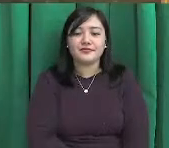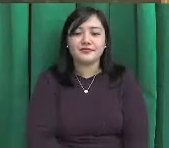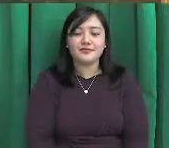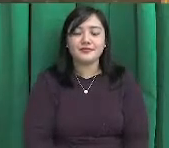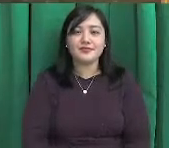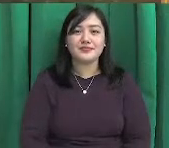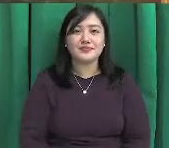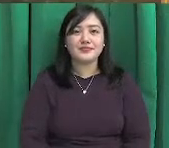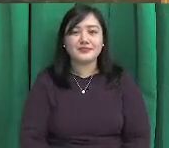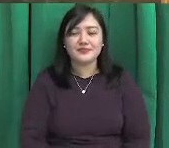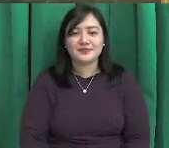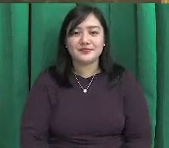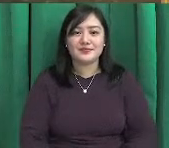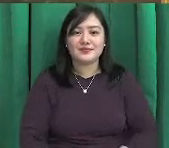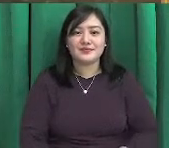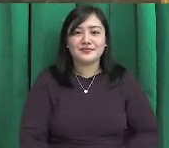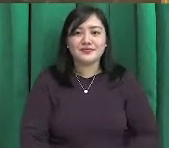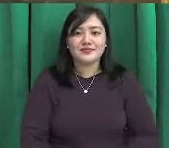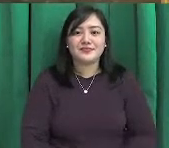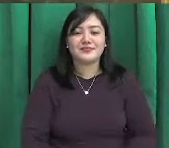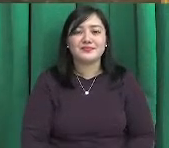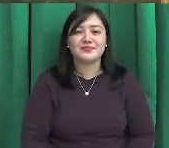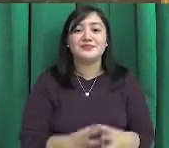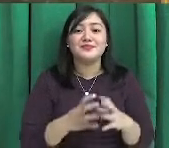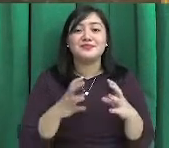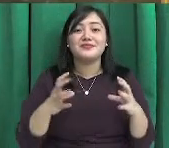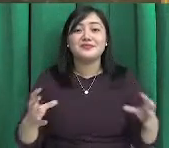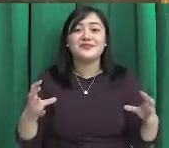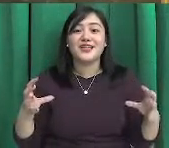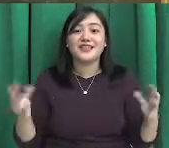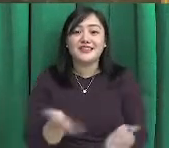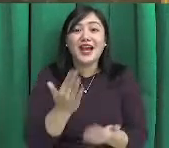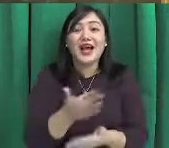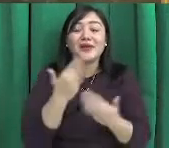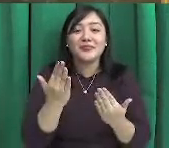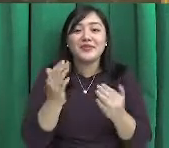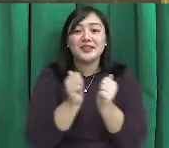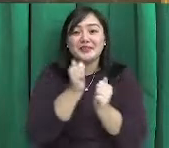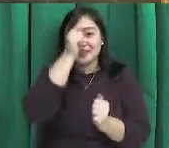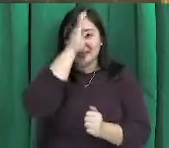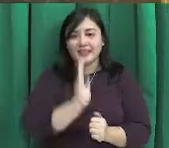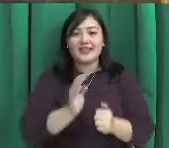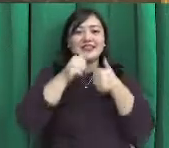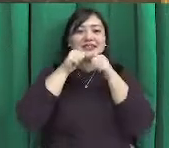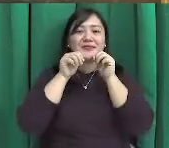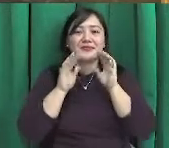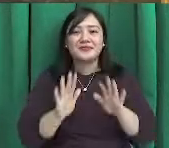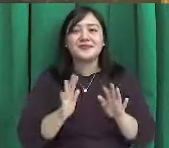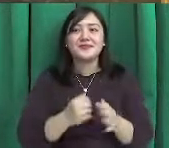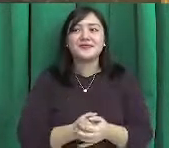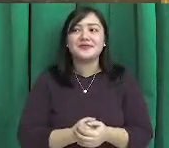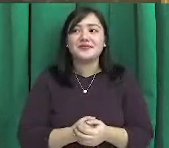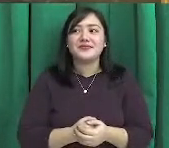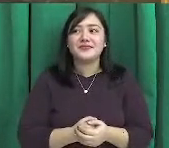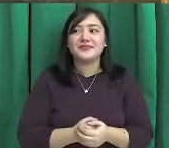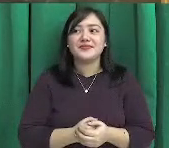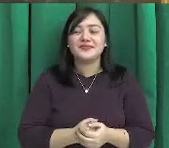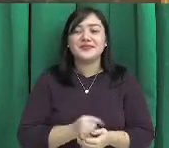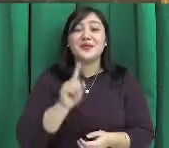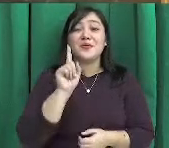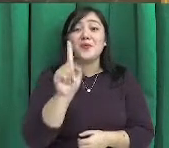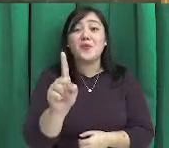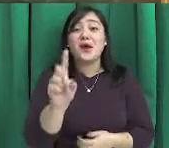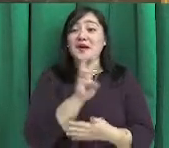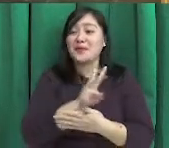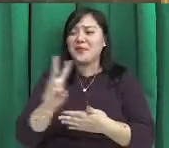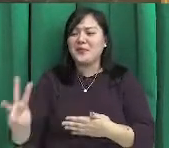EDSA. Opo, nakakatuwa po ang pagpapala ng Panginoon natin. Aba, isang linggo na po pala muli ang nakalipas at